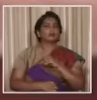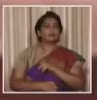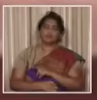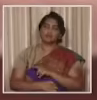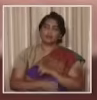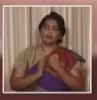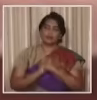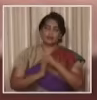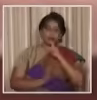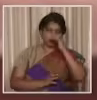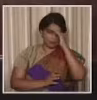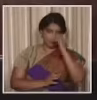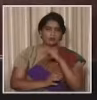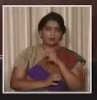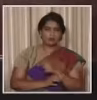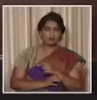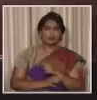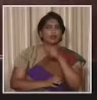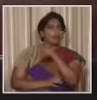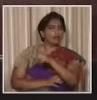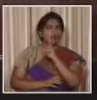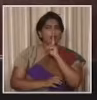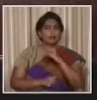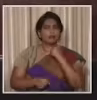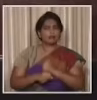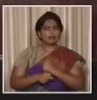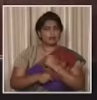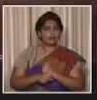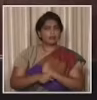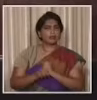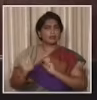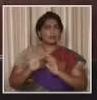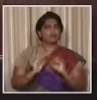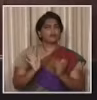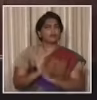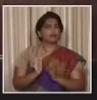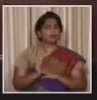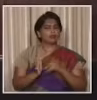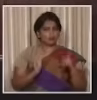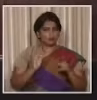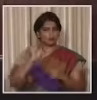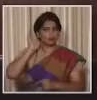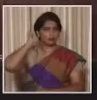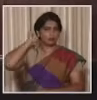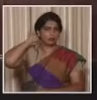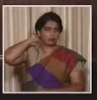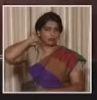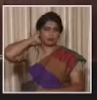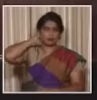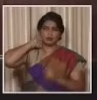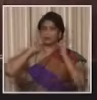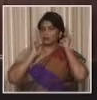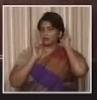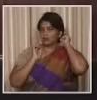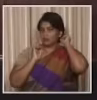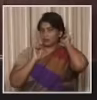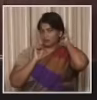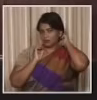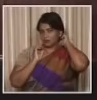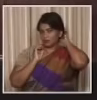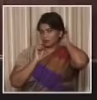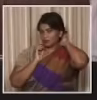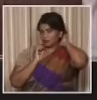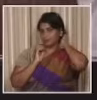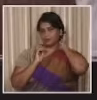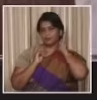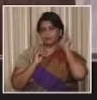අරු කතානායකතුමනේ අපි මතක් කරා. හරි හරි. අනික මෙතුමා කොහොමද කියන්නේ රාජ්‍ය පරිපාලන සභාව හරි කියලා. මේ අපේ නියම කොමිෂමට අභියෝග කරන්න කතාන්න ඔබතුමාට අයිතියක් නැහැ.